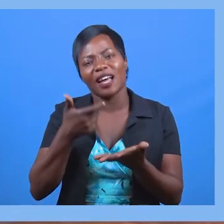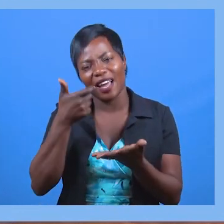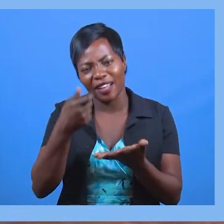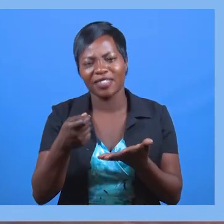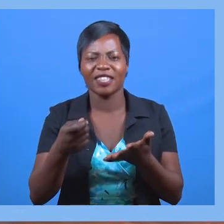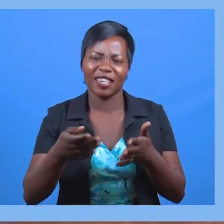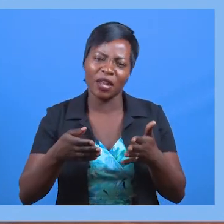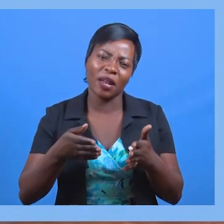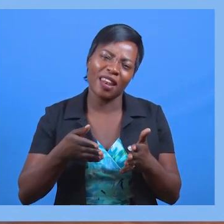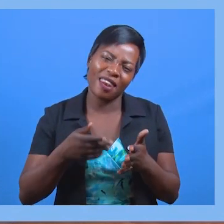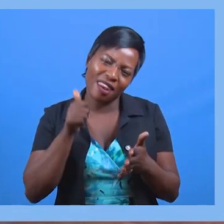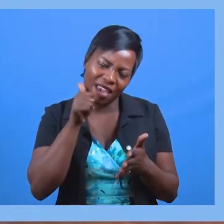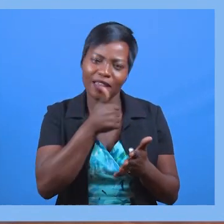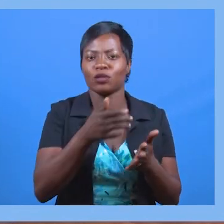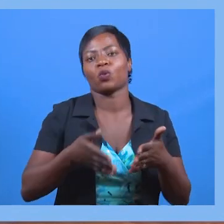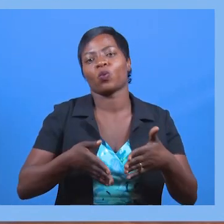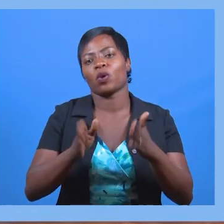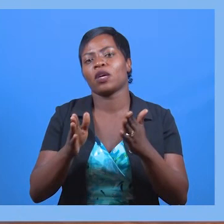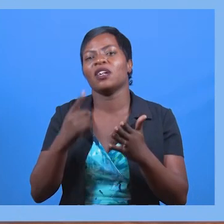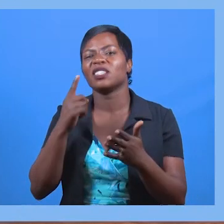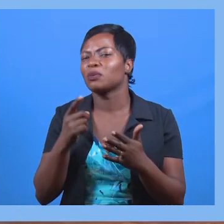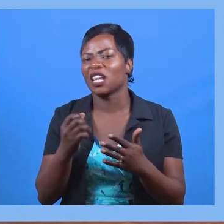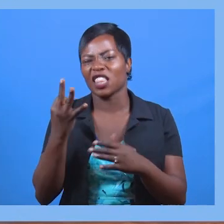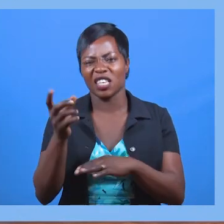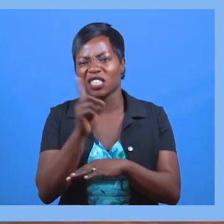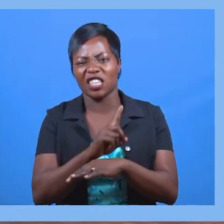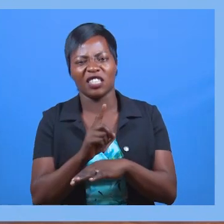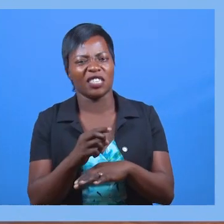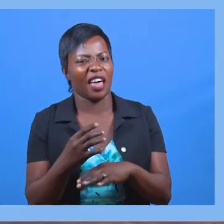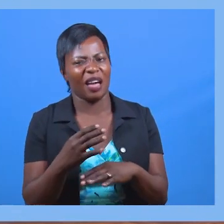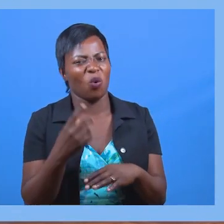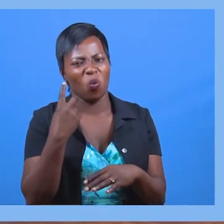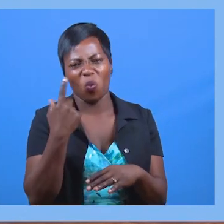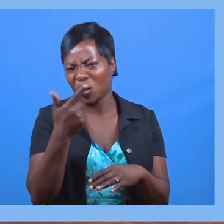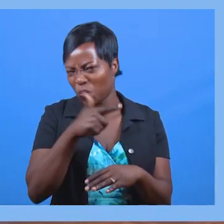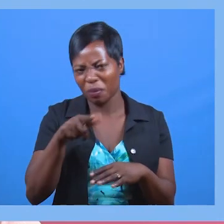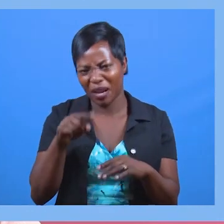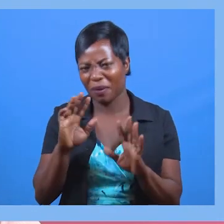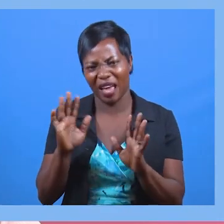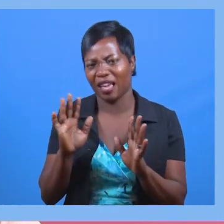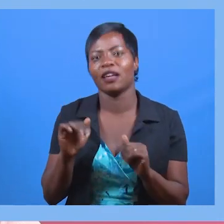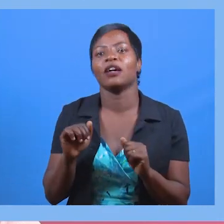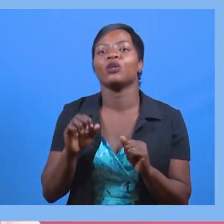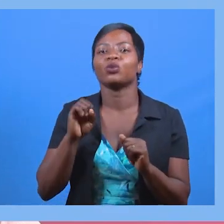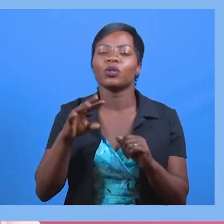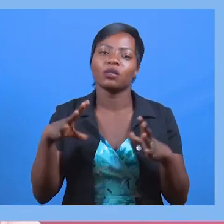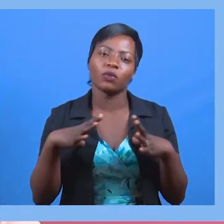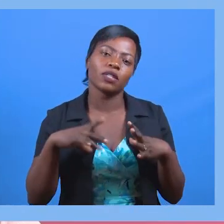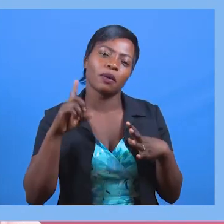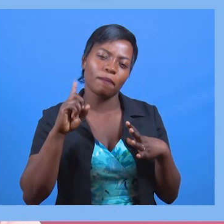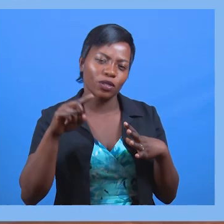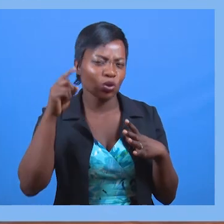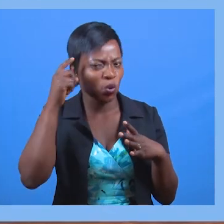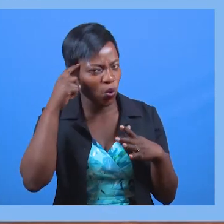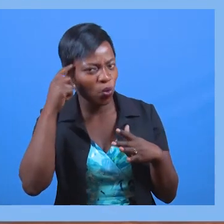kuti pano musazogarisa, musadarika 3 days, pano musadarika vhiki. Saka naizvozvo zvinoishingoenderanawo nemabvunziro